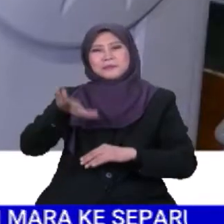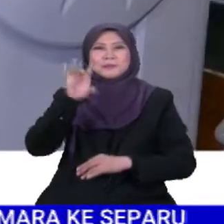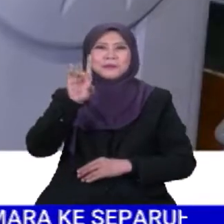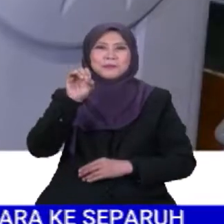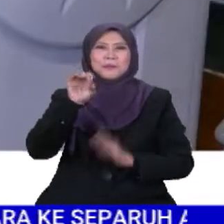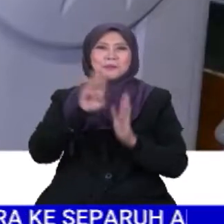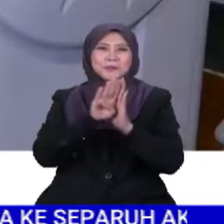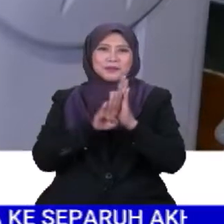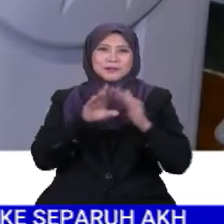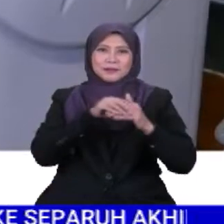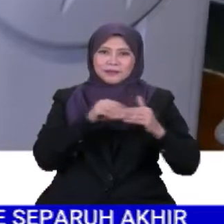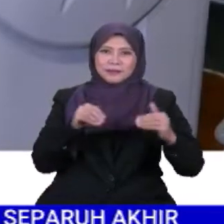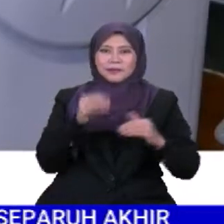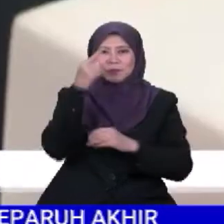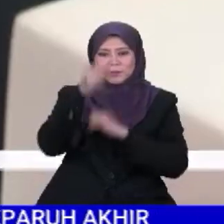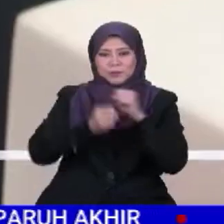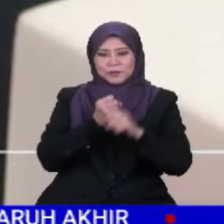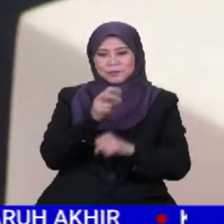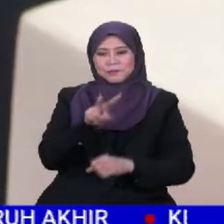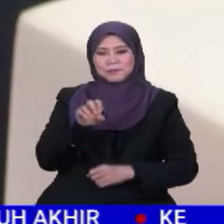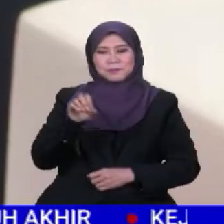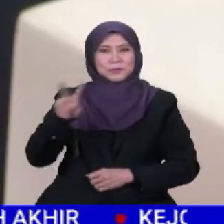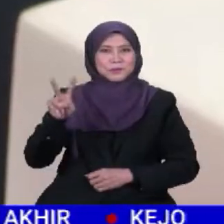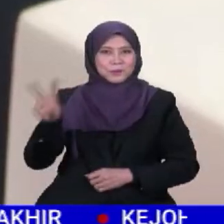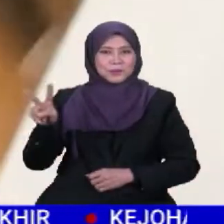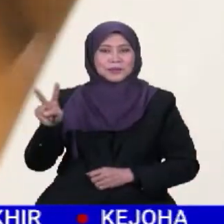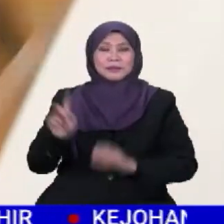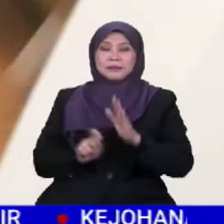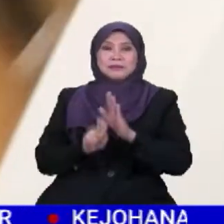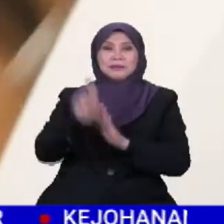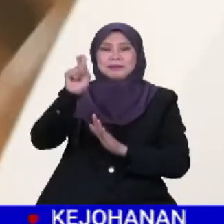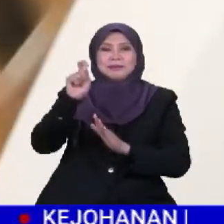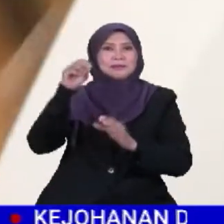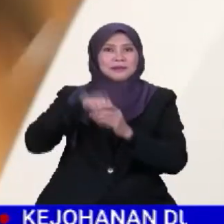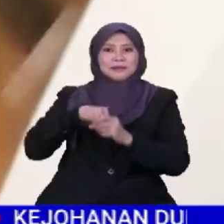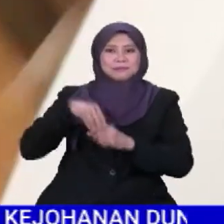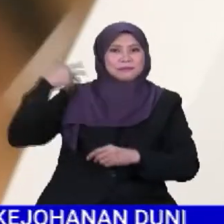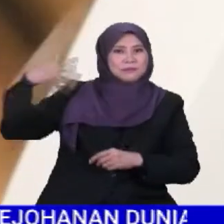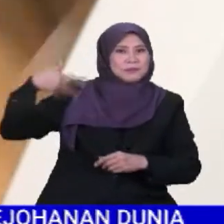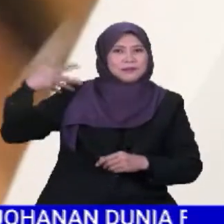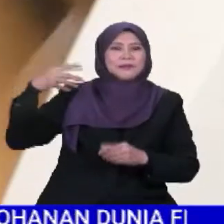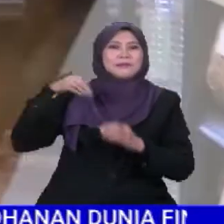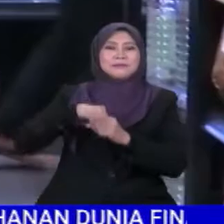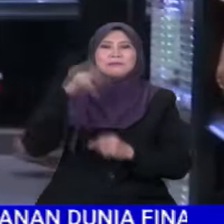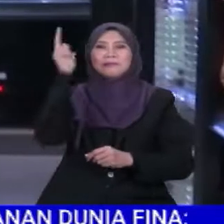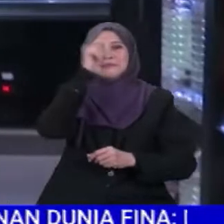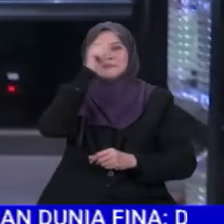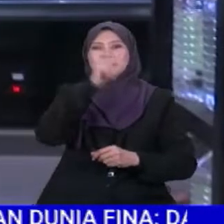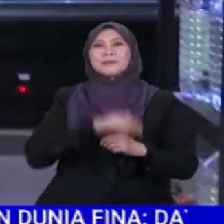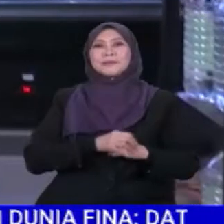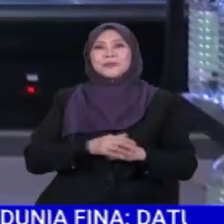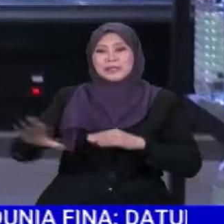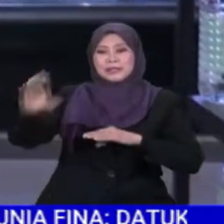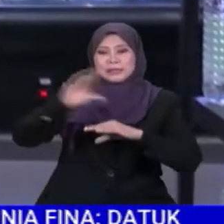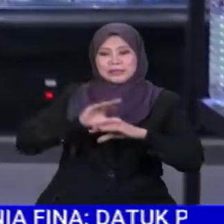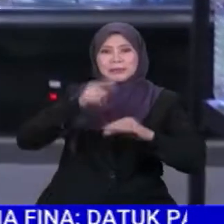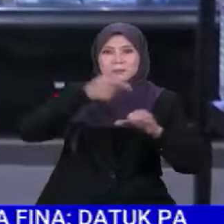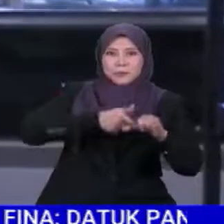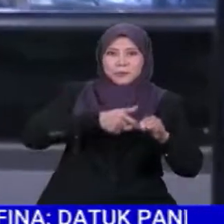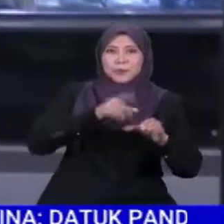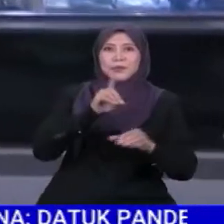RM80 bilion bagi tahun 2022, tertinggi dalam sejarah kerajaan. Ia meliputi subsidi petrol,